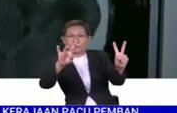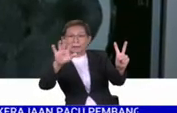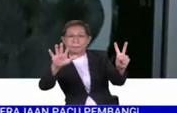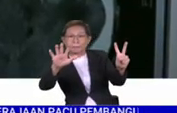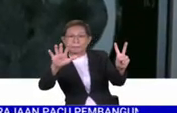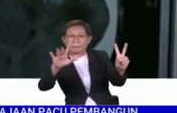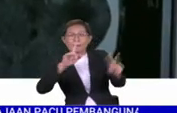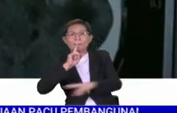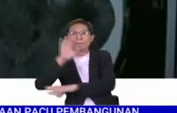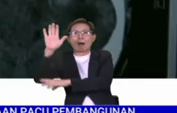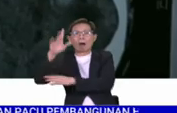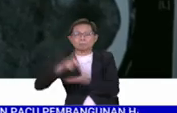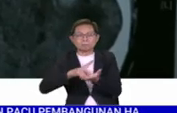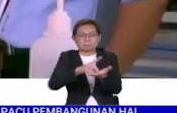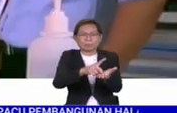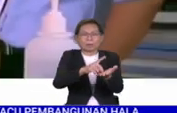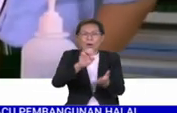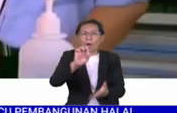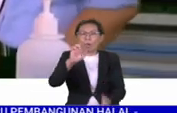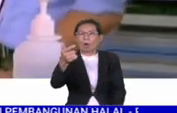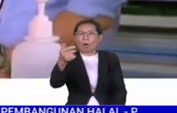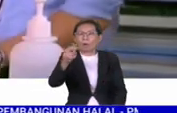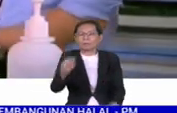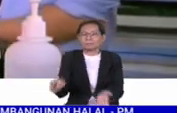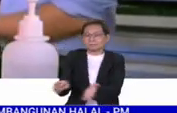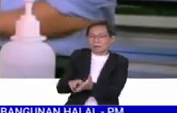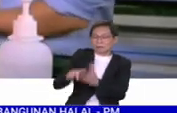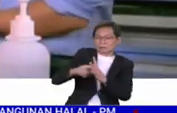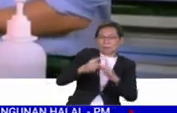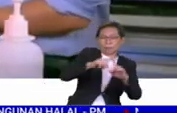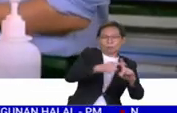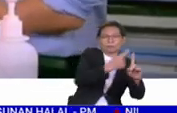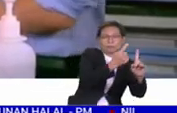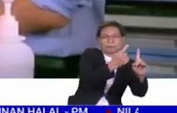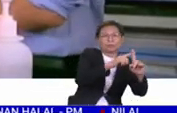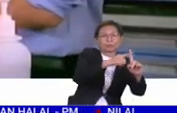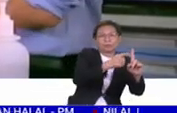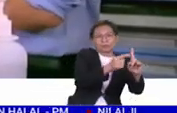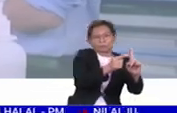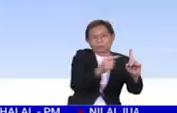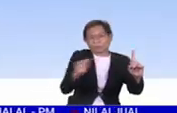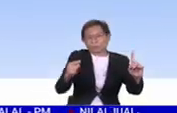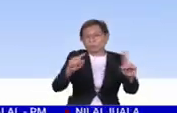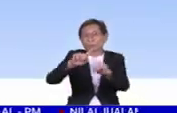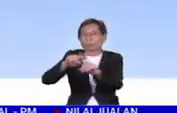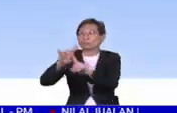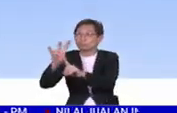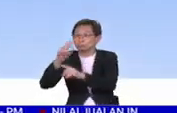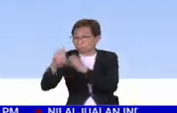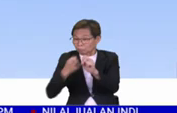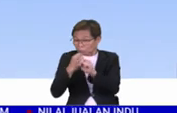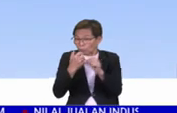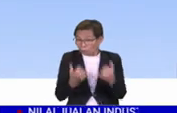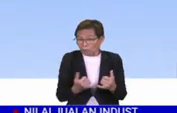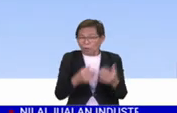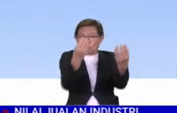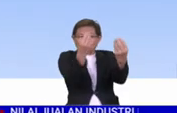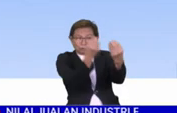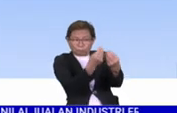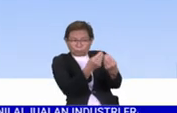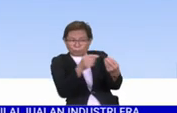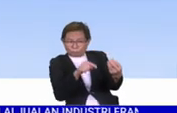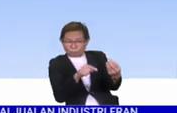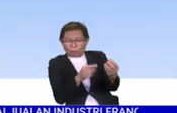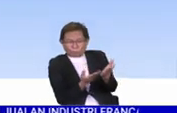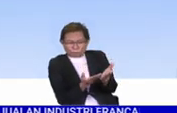21,485 pengikrar penderma organ berdaftar sejak Januari hingga Julai tahun ini. Bagaimanapun, angka itu